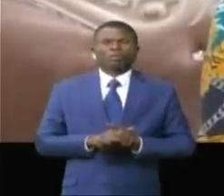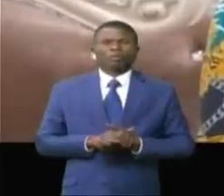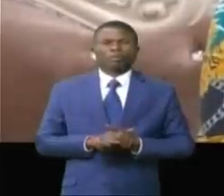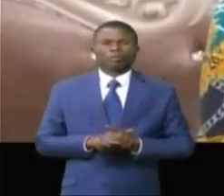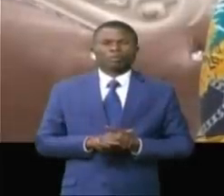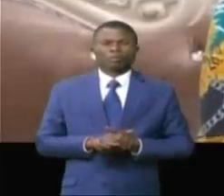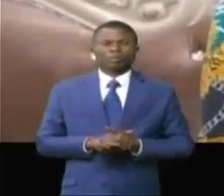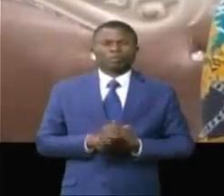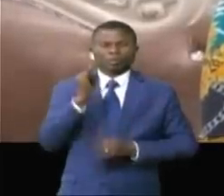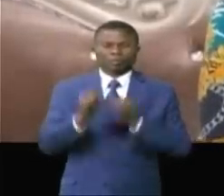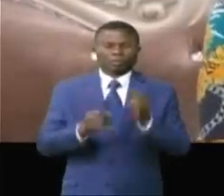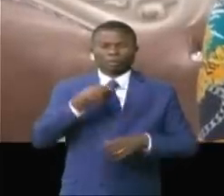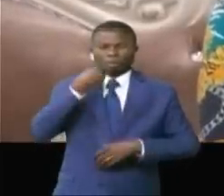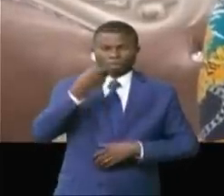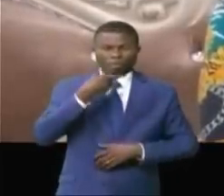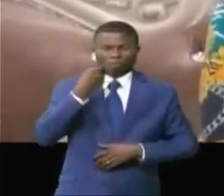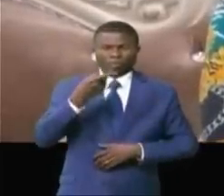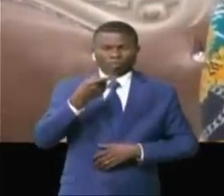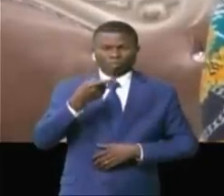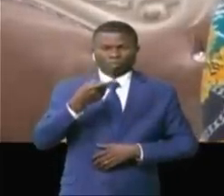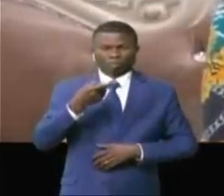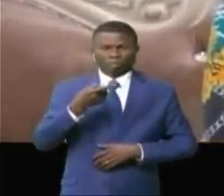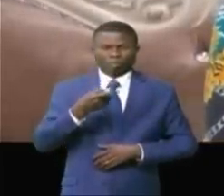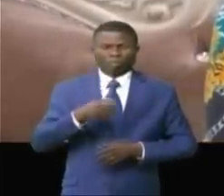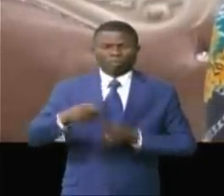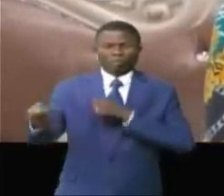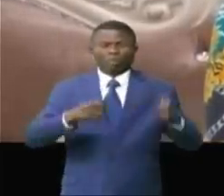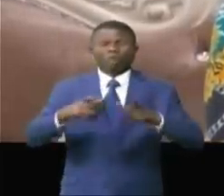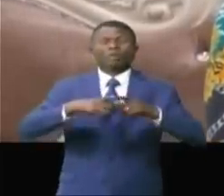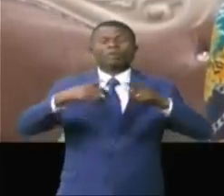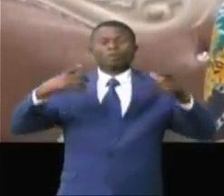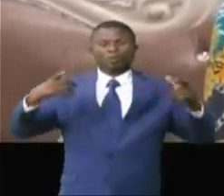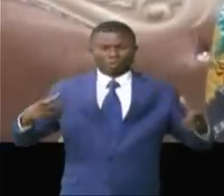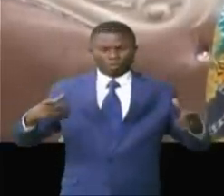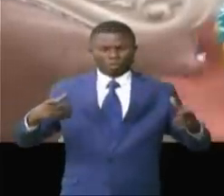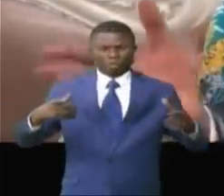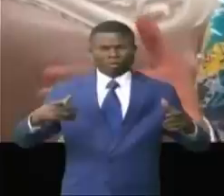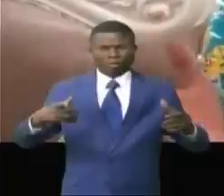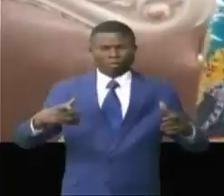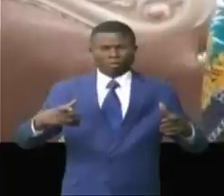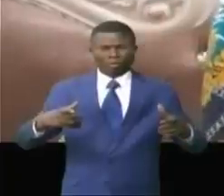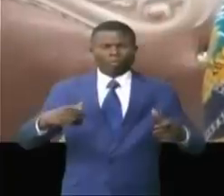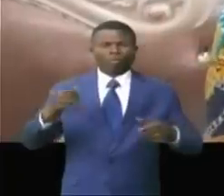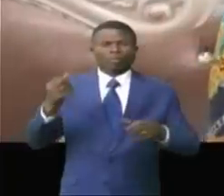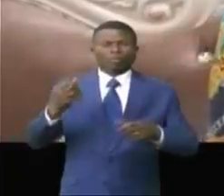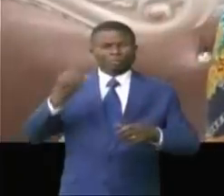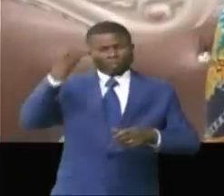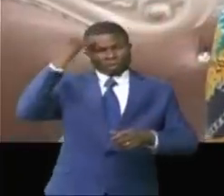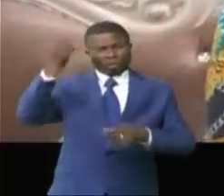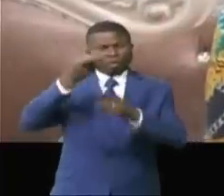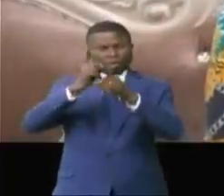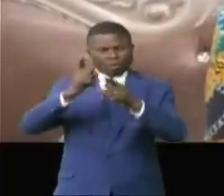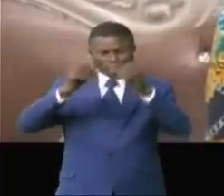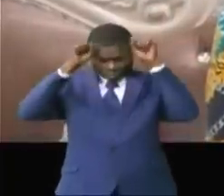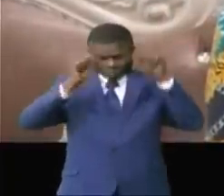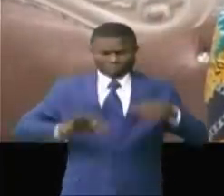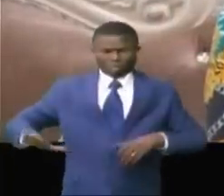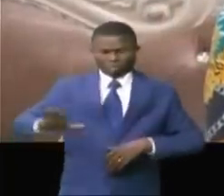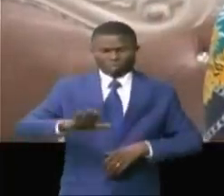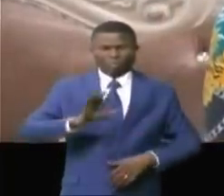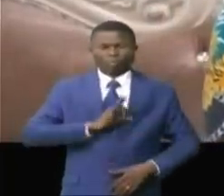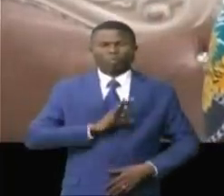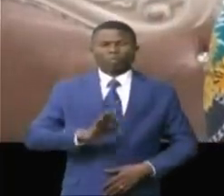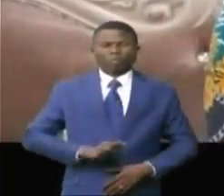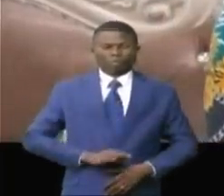faut parler du grand marché, c'est l'œuvre du président de la République d'abord,